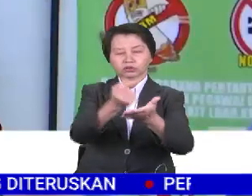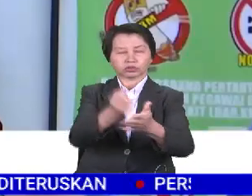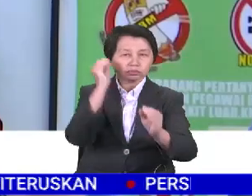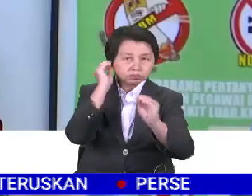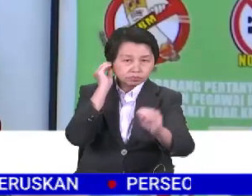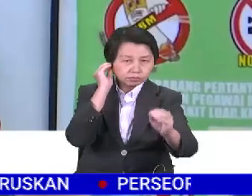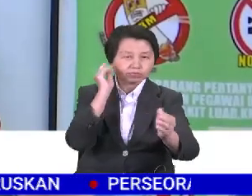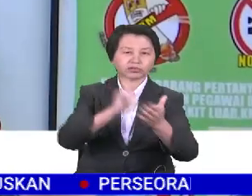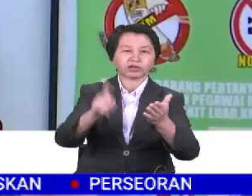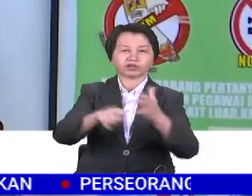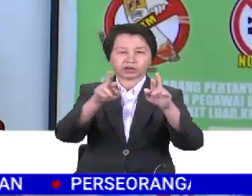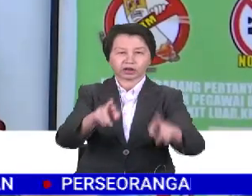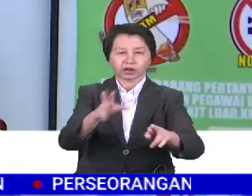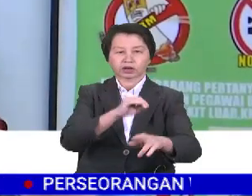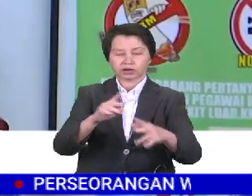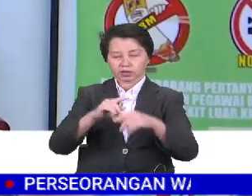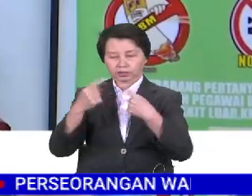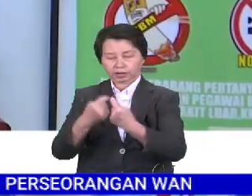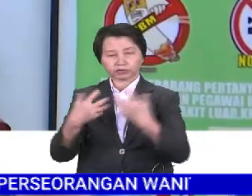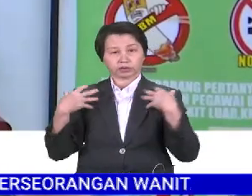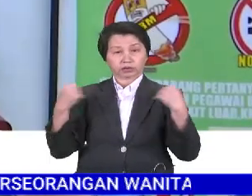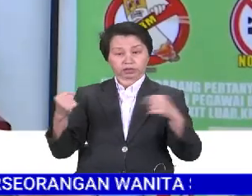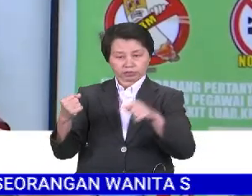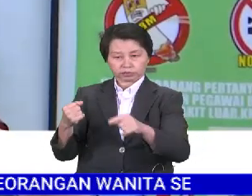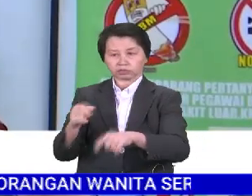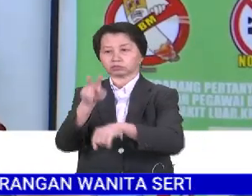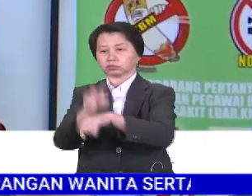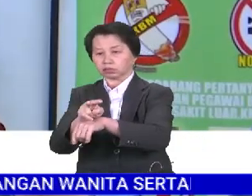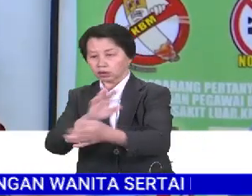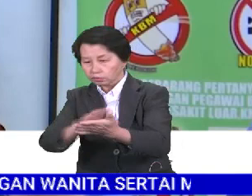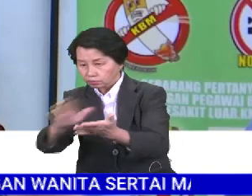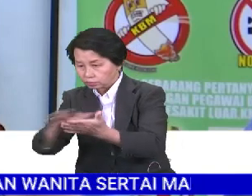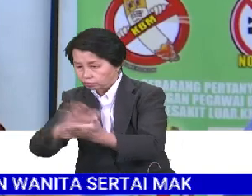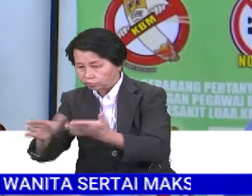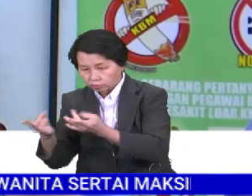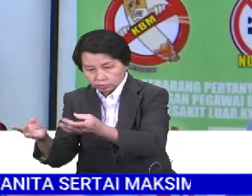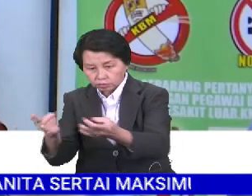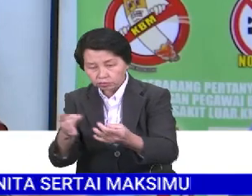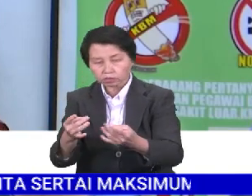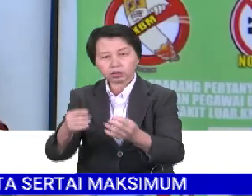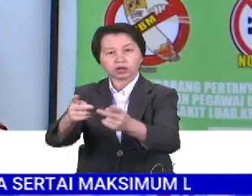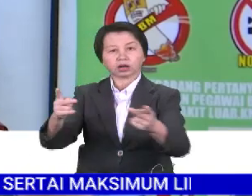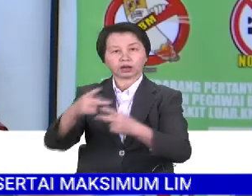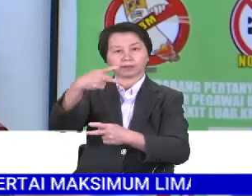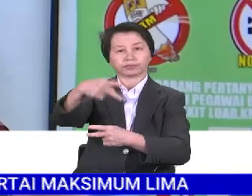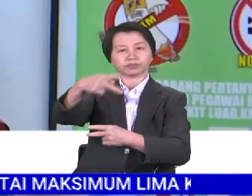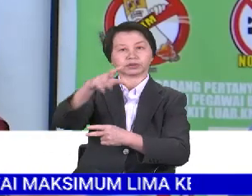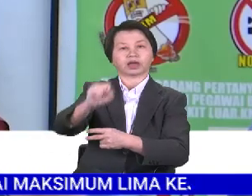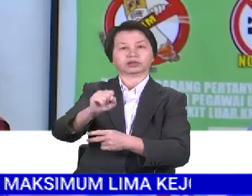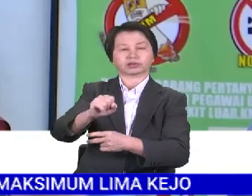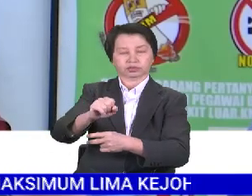telah dibuka, manakala pasukan kesihatan pula lebih kepada memantau kebersihan di PPS